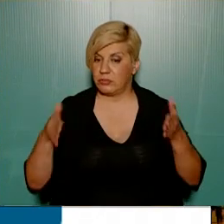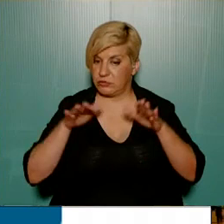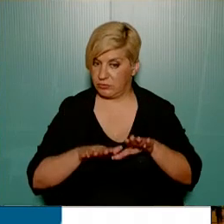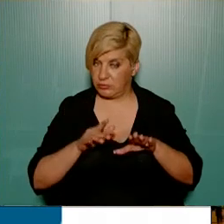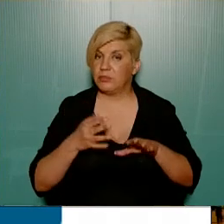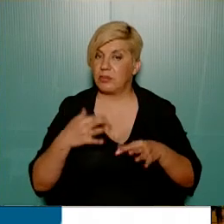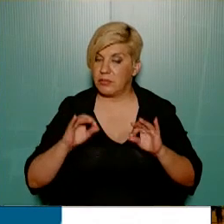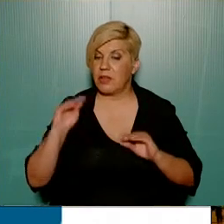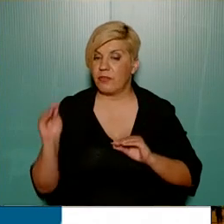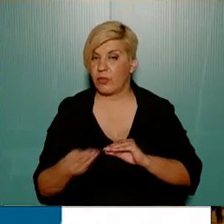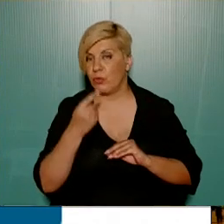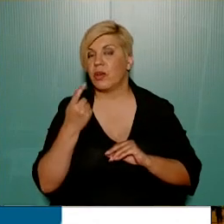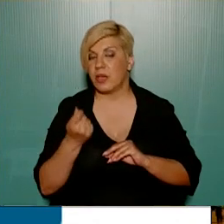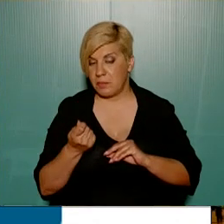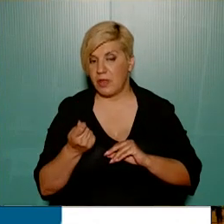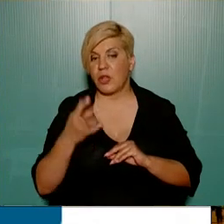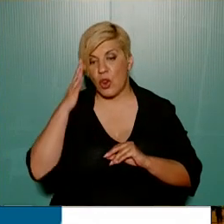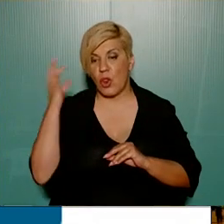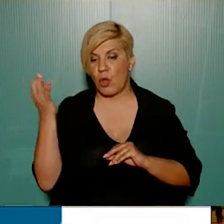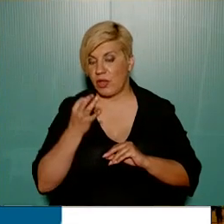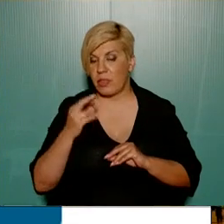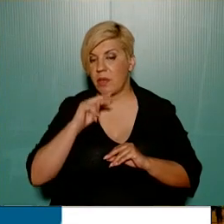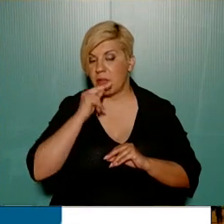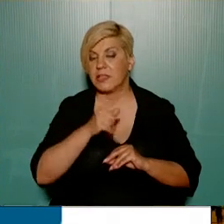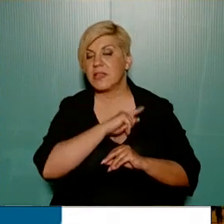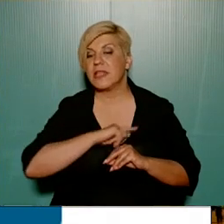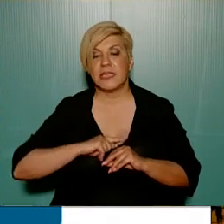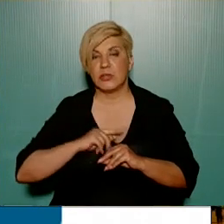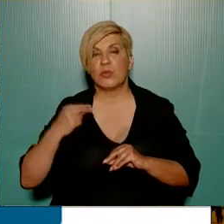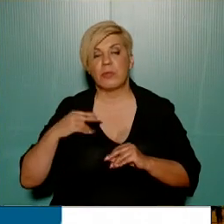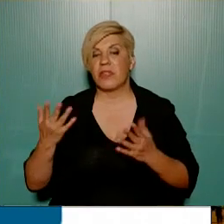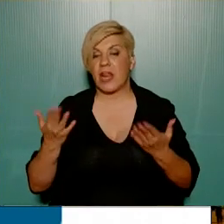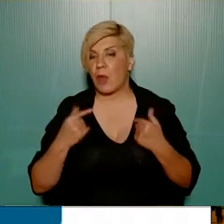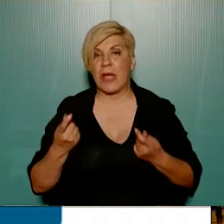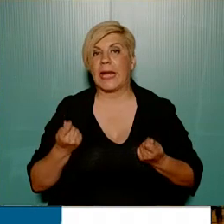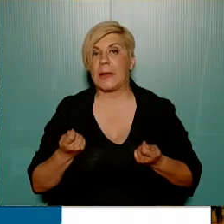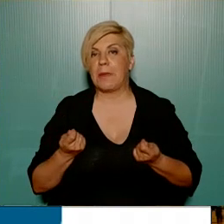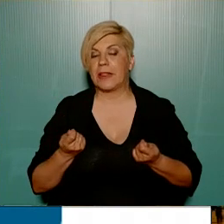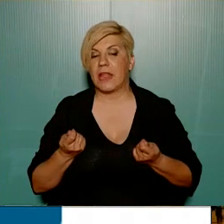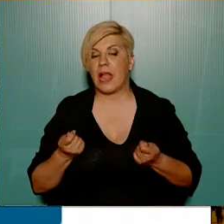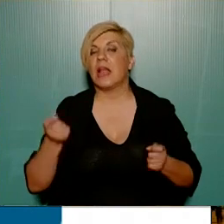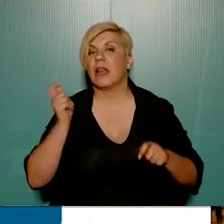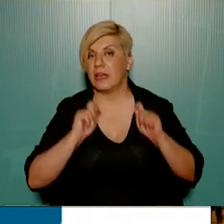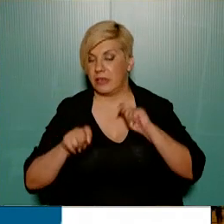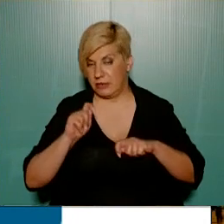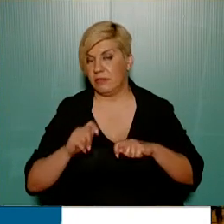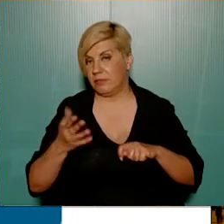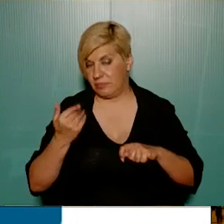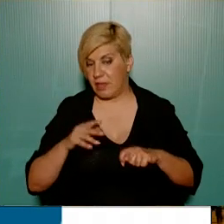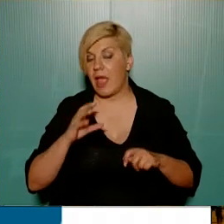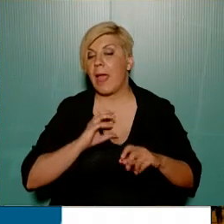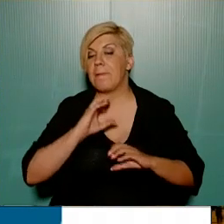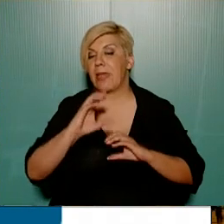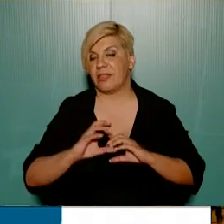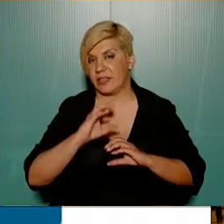συνέχεια να εξευρεθούν χρήματα, γιατί λογικά θα απαντήσει η διοίκηση του Δήμου, δεν έχουμε χρήματα για να πάμε σε μια τέτοια